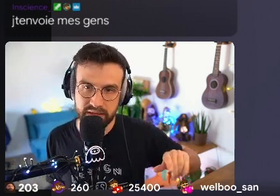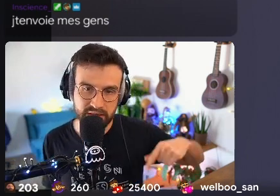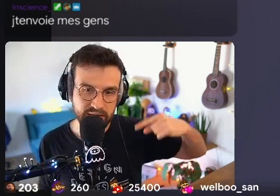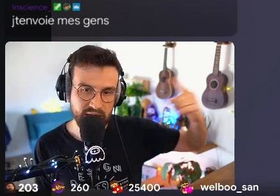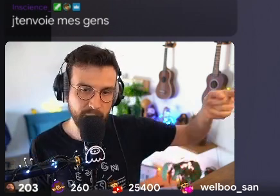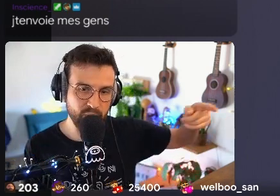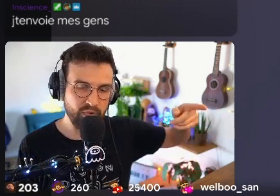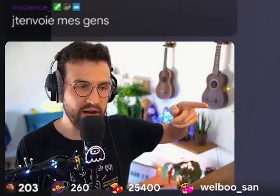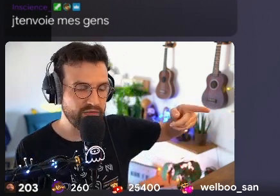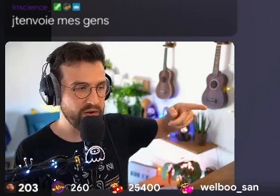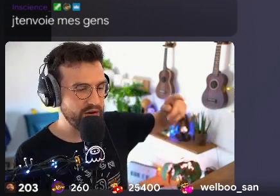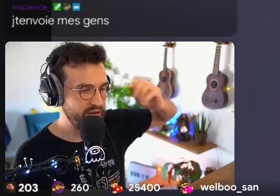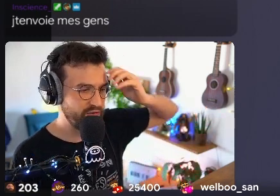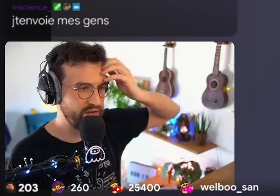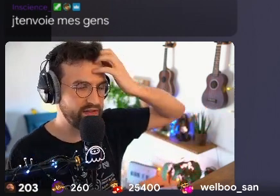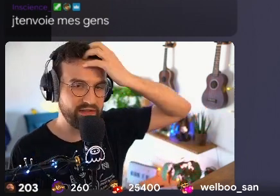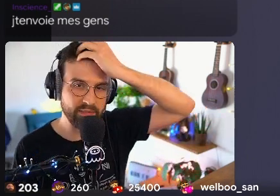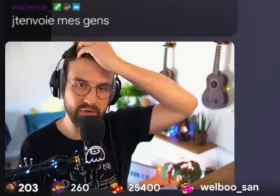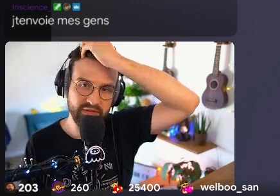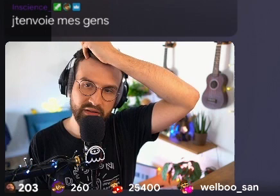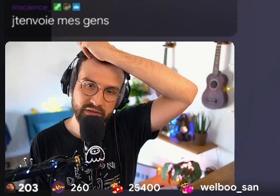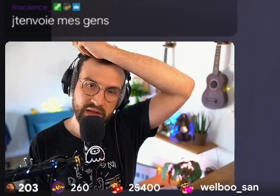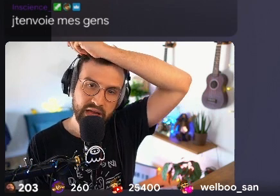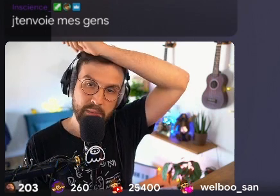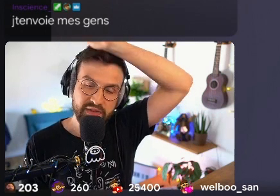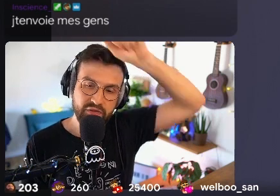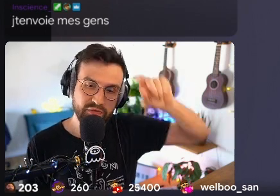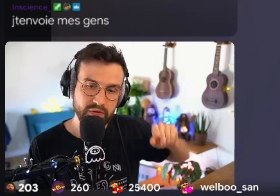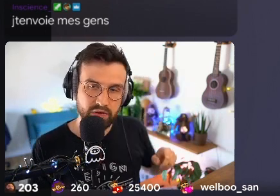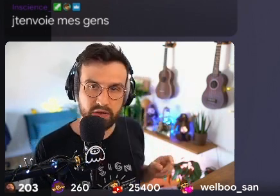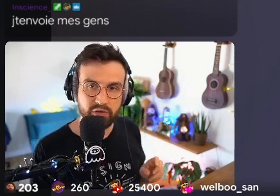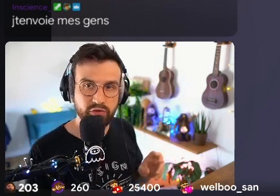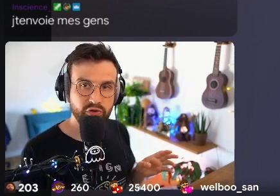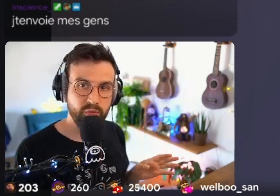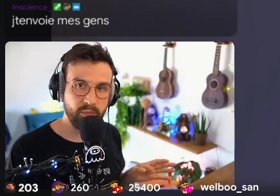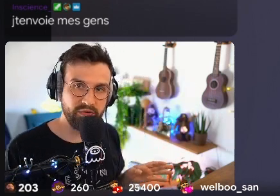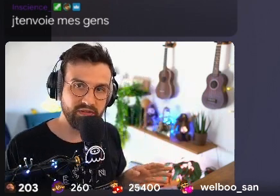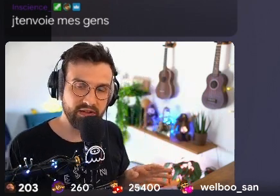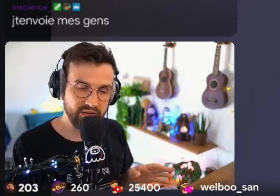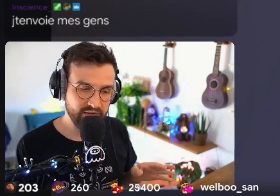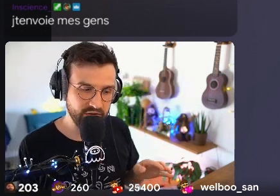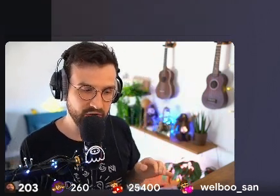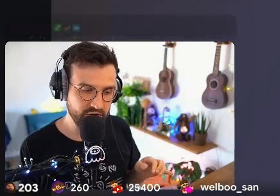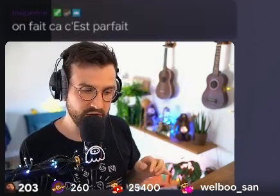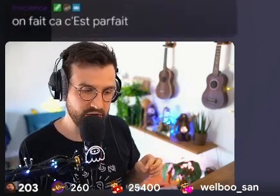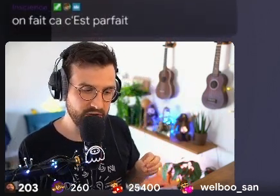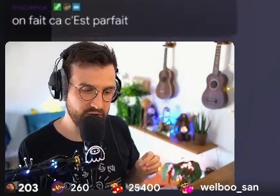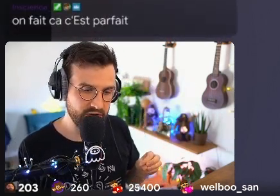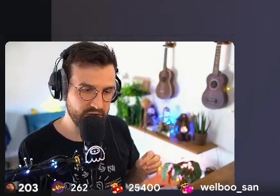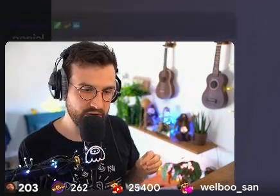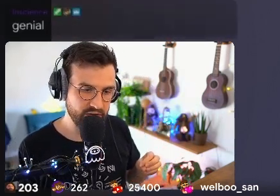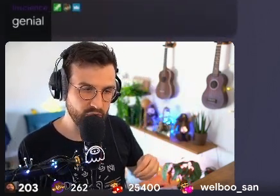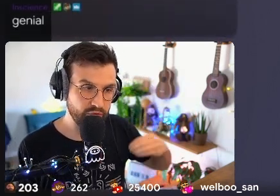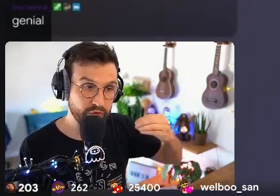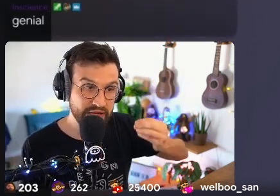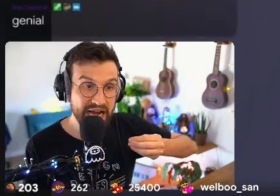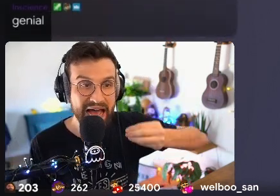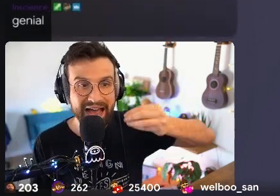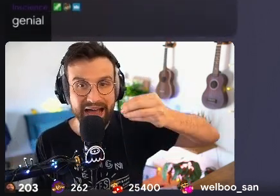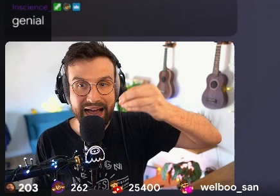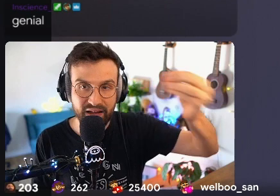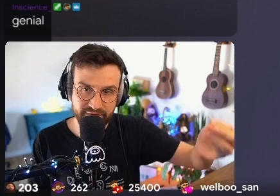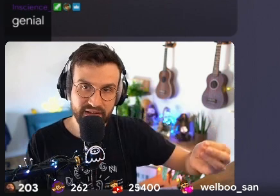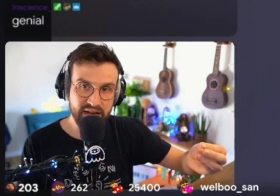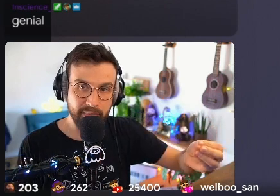config. Et après on pourra aller voir le live design system de InScience. Mais si tu veux, ce que je te propose InScience c'est que on se